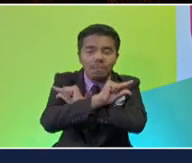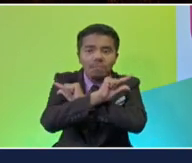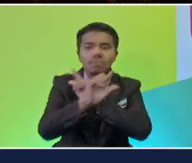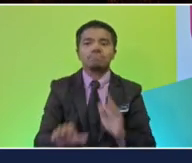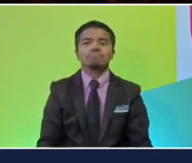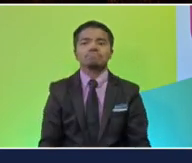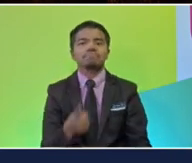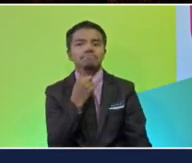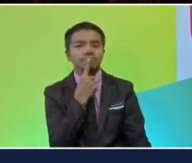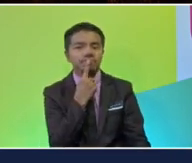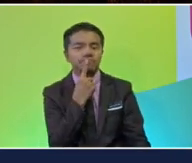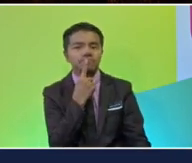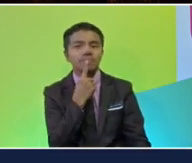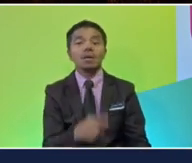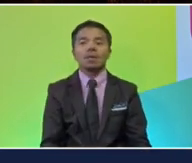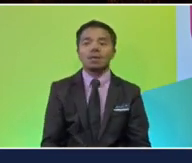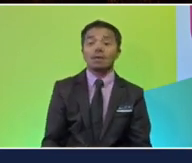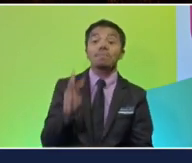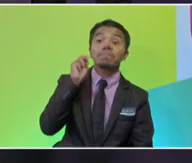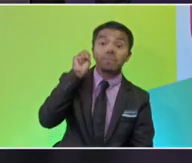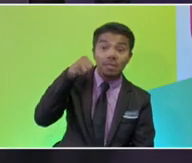Wira perindukan langsung bercahaya